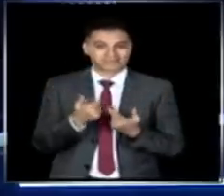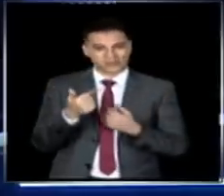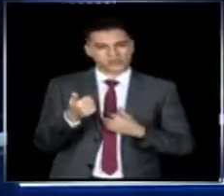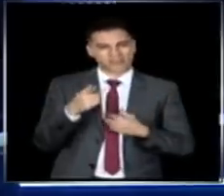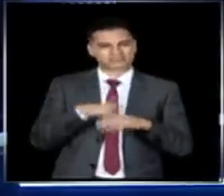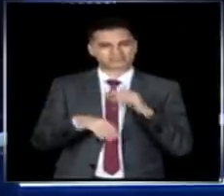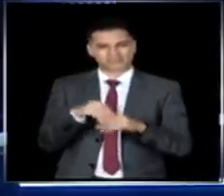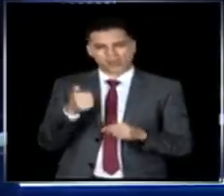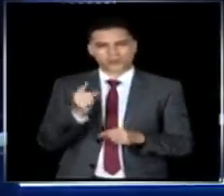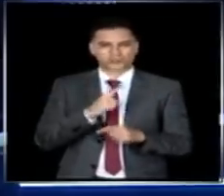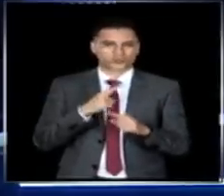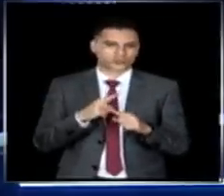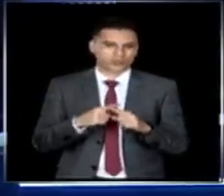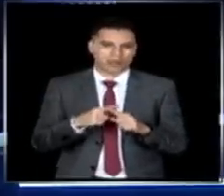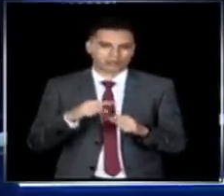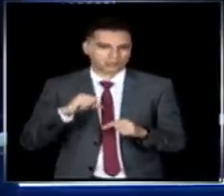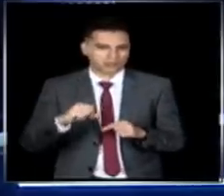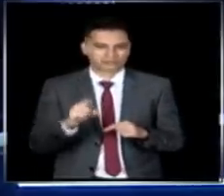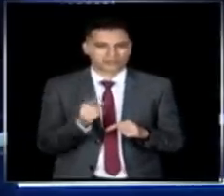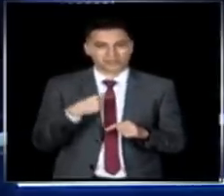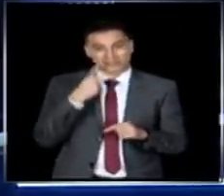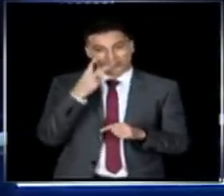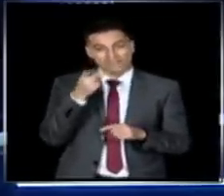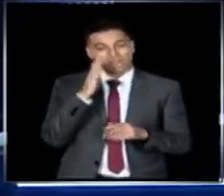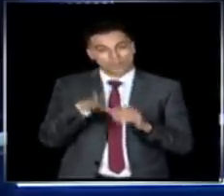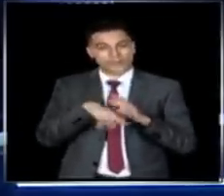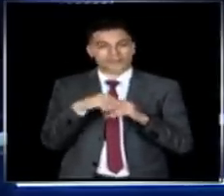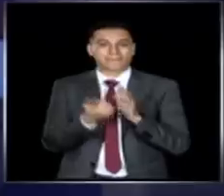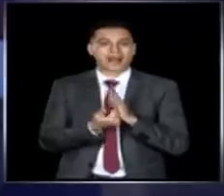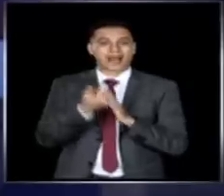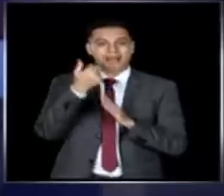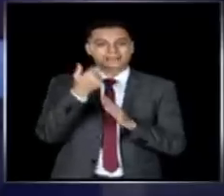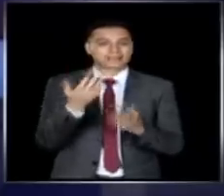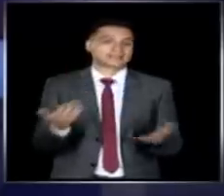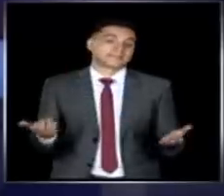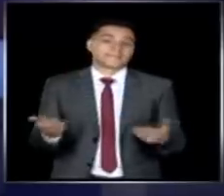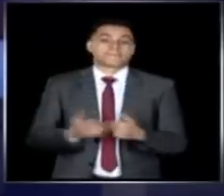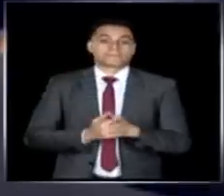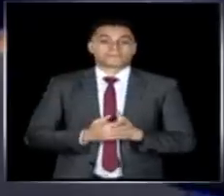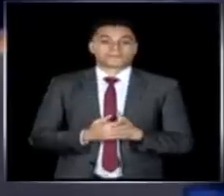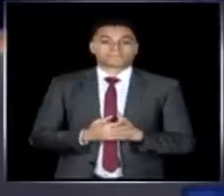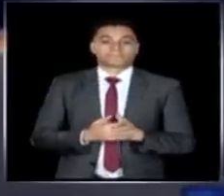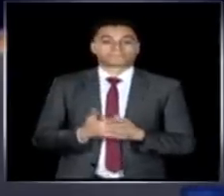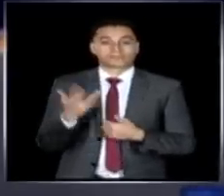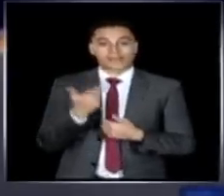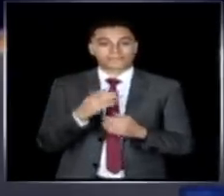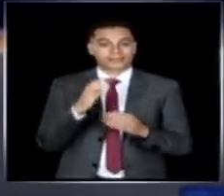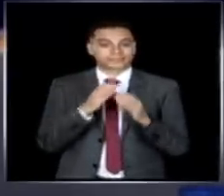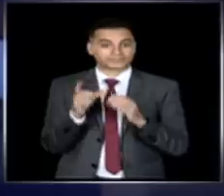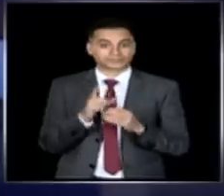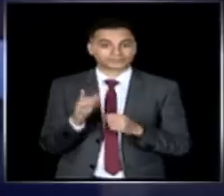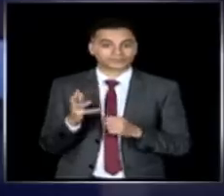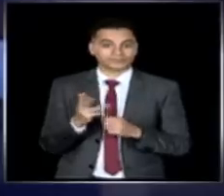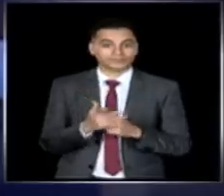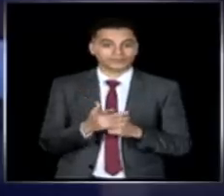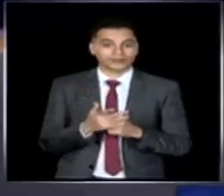كويس، مش وحش، ولكن أنا في رأيي كم ممكن تعمل أحسن من كده؟ كم إجابة صح؟ لا